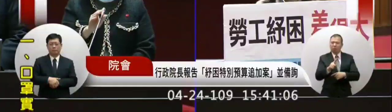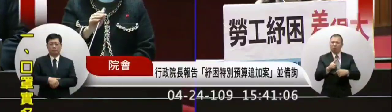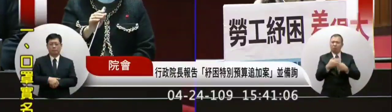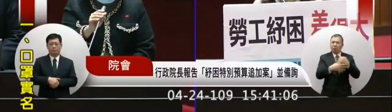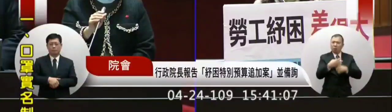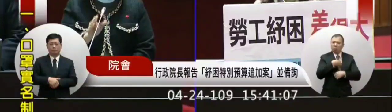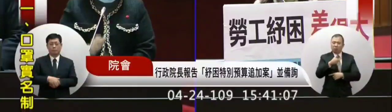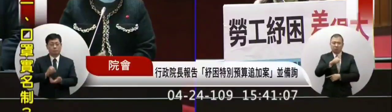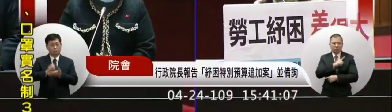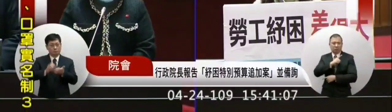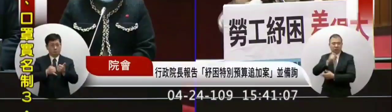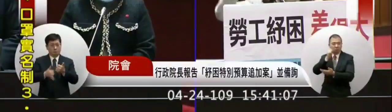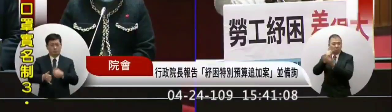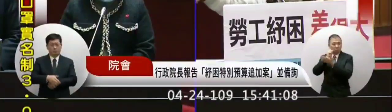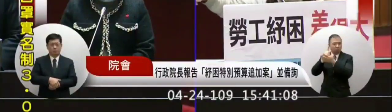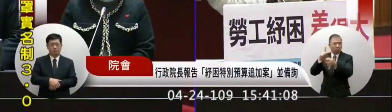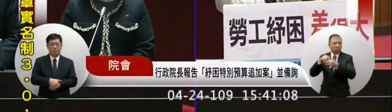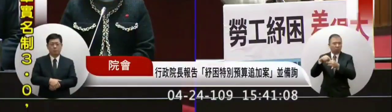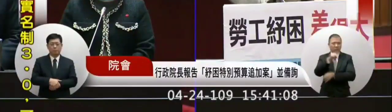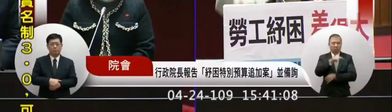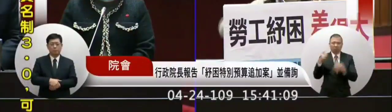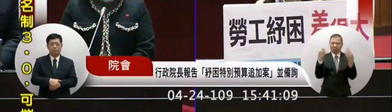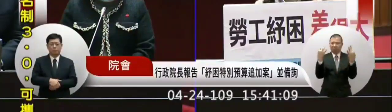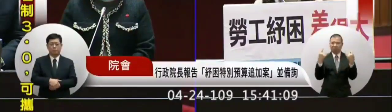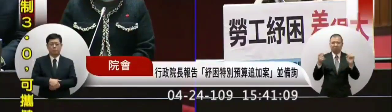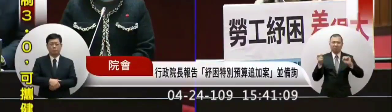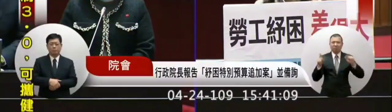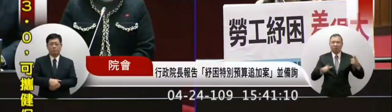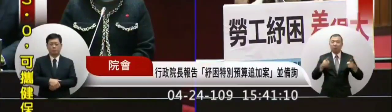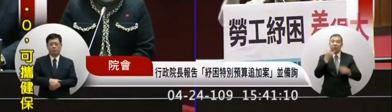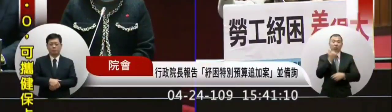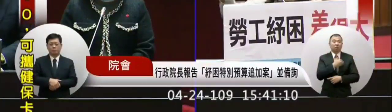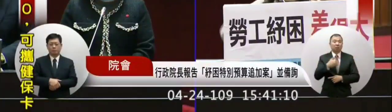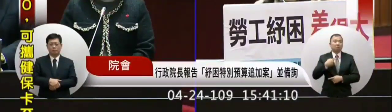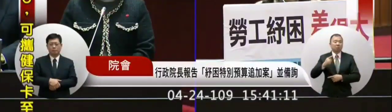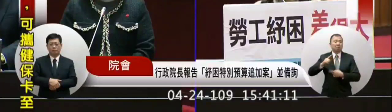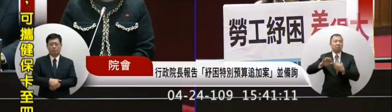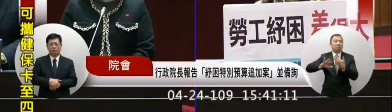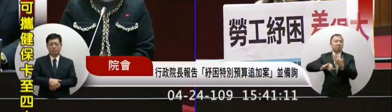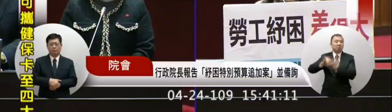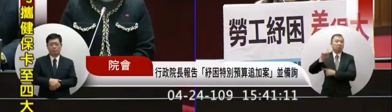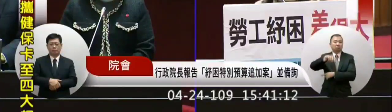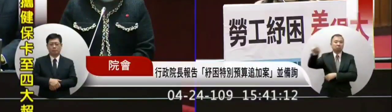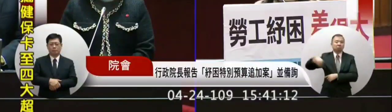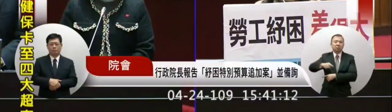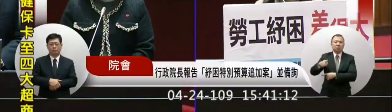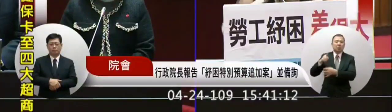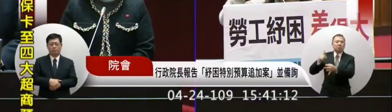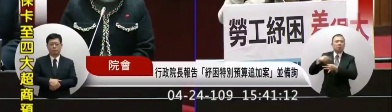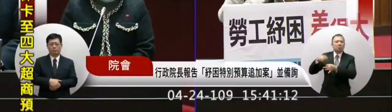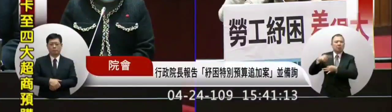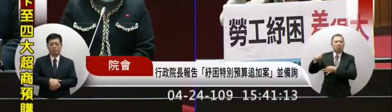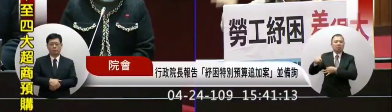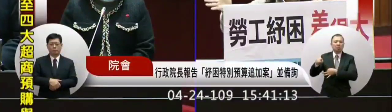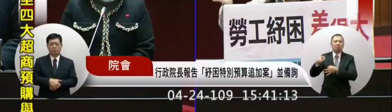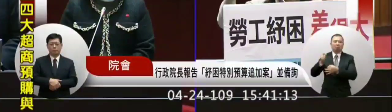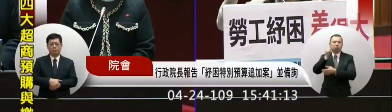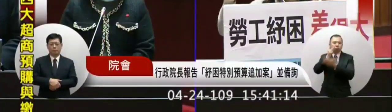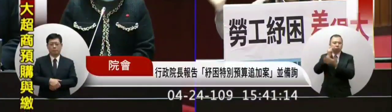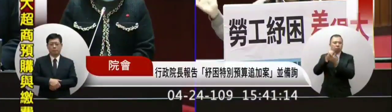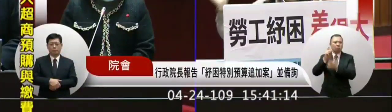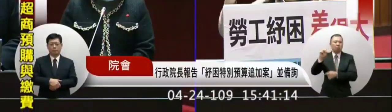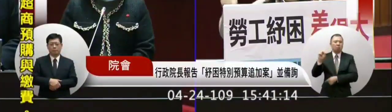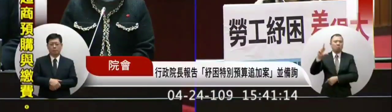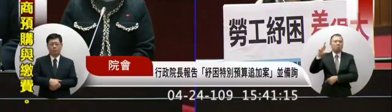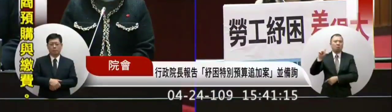啦。 报告委， 有些如果按照你标准，有一些他收入可能更高，只是他投24000嘛。但是这个部